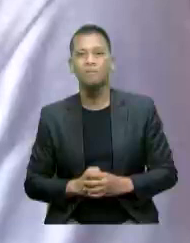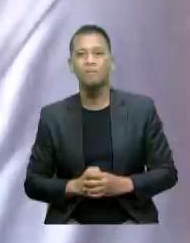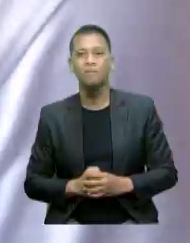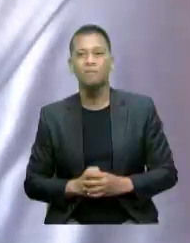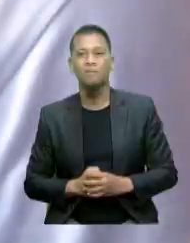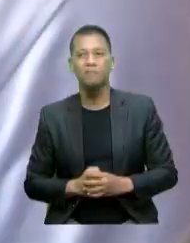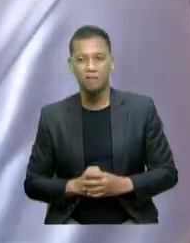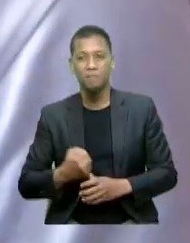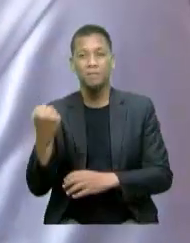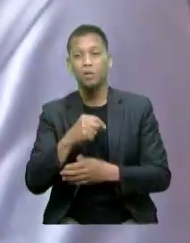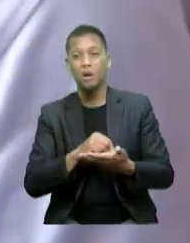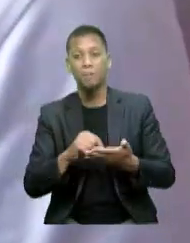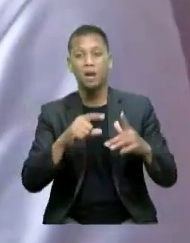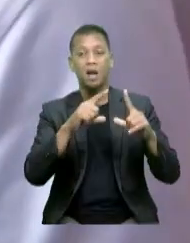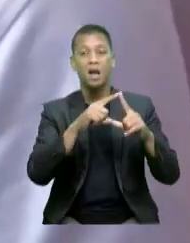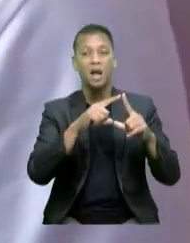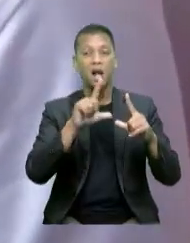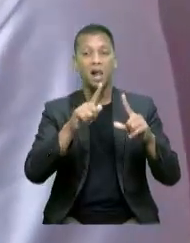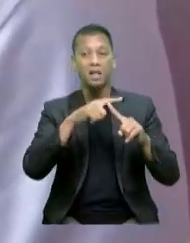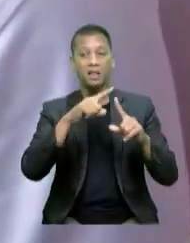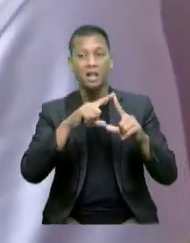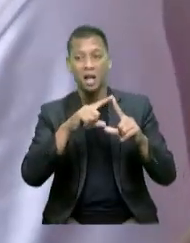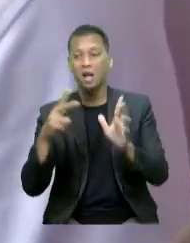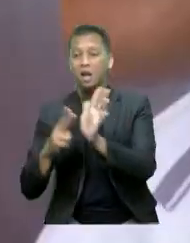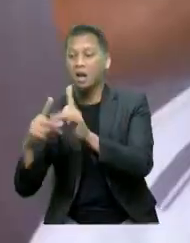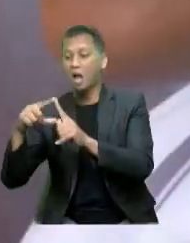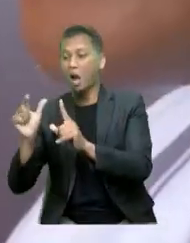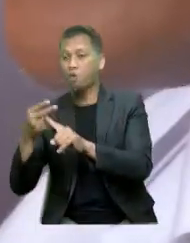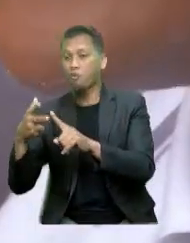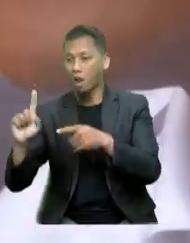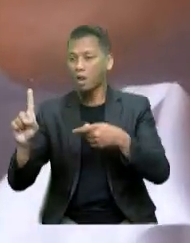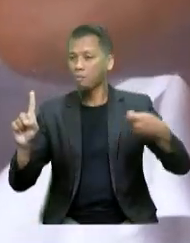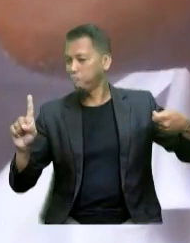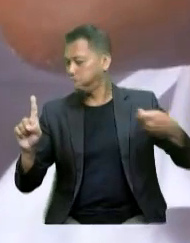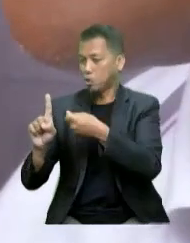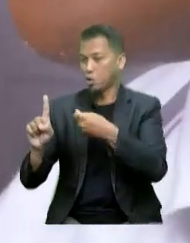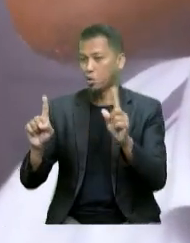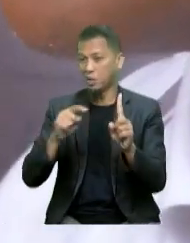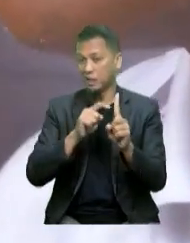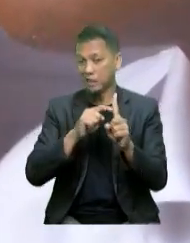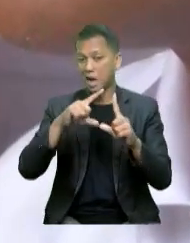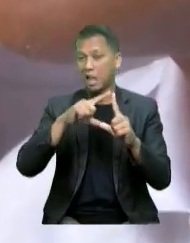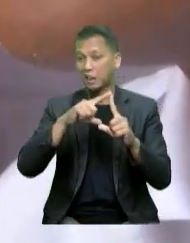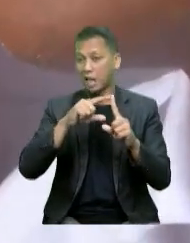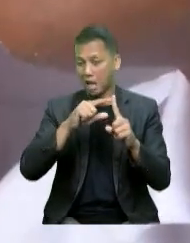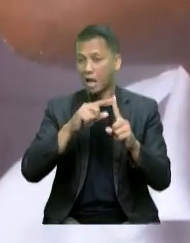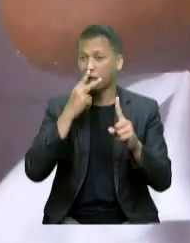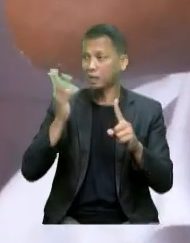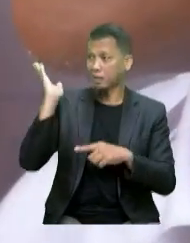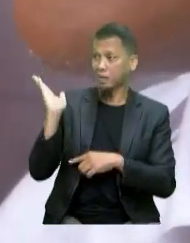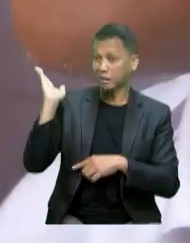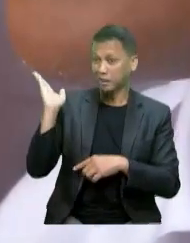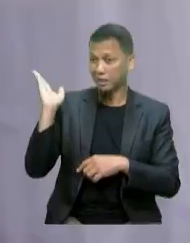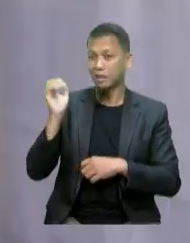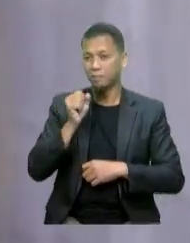Fasalia Artnika Basya, pelaku pembunuhan sadis mahasiswa UI Muhammad Naufal Zidan, dihadirkan saat keterangan pers di Polresta